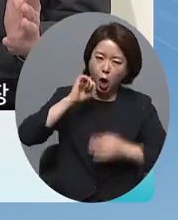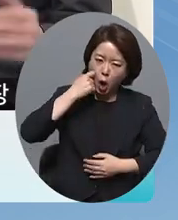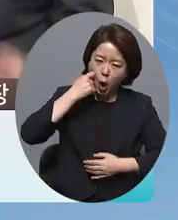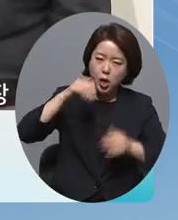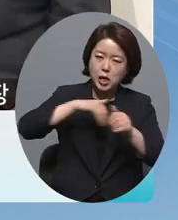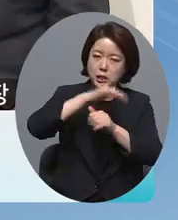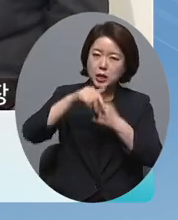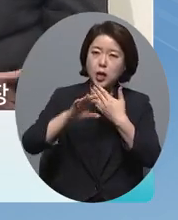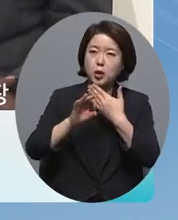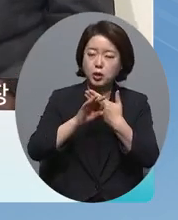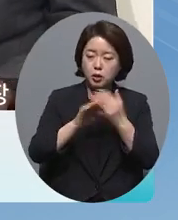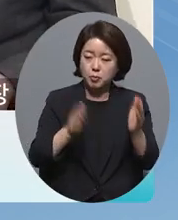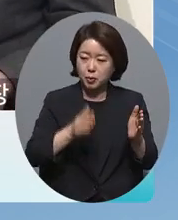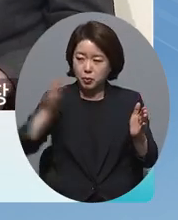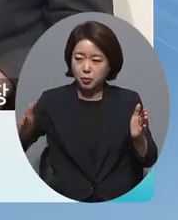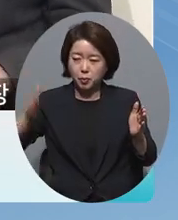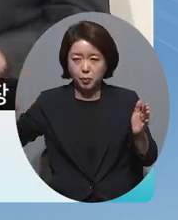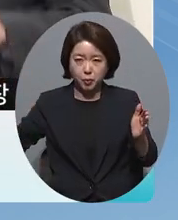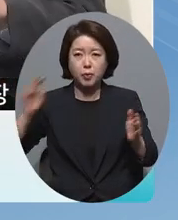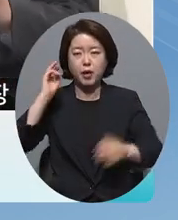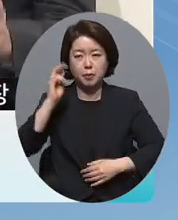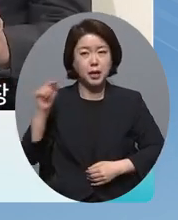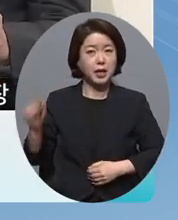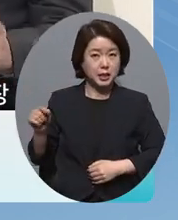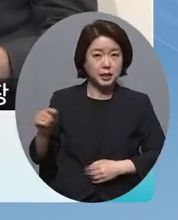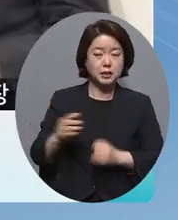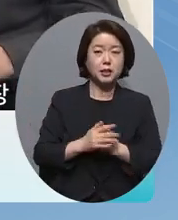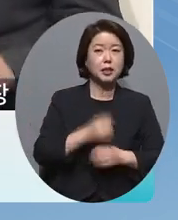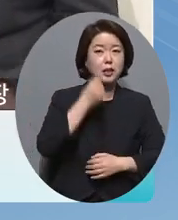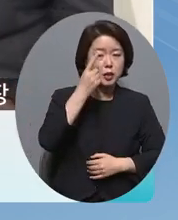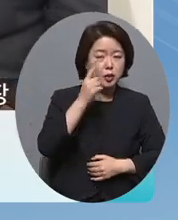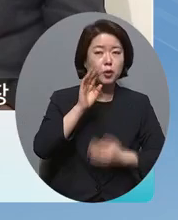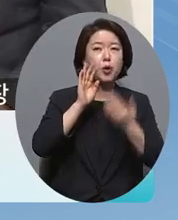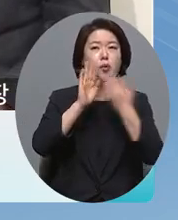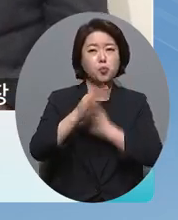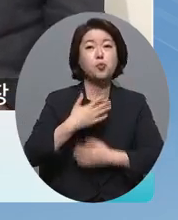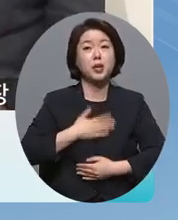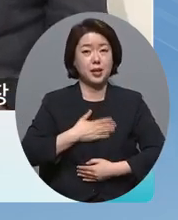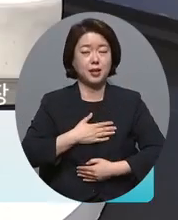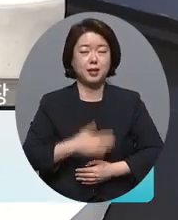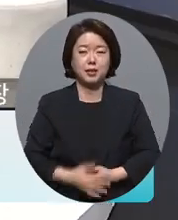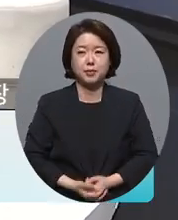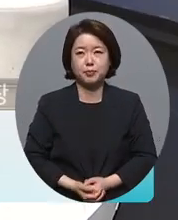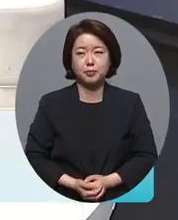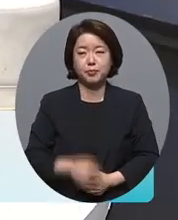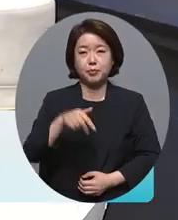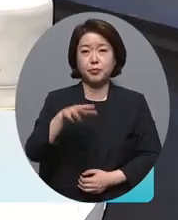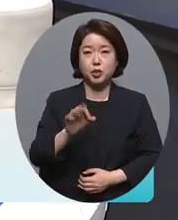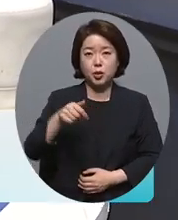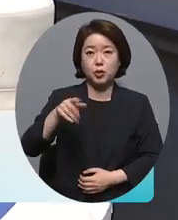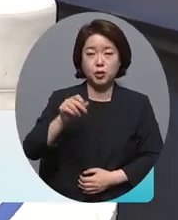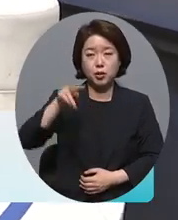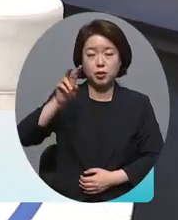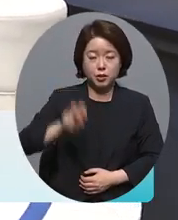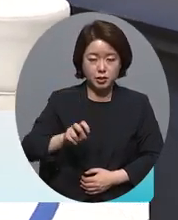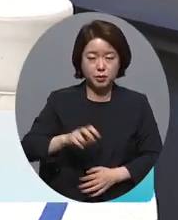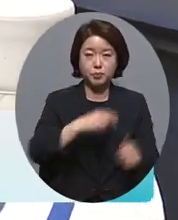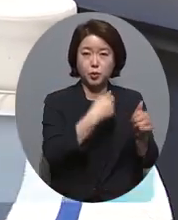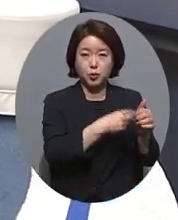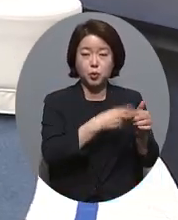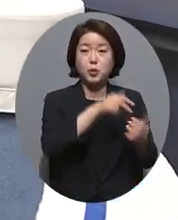어려운 상황이라면 또 연장이 되겠죠 이제 그거는 1개월쯤지나 봐야 아는 거죠 알겠습니다 정경 심장 교수측의 입장도